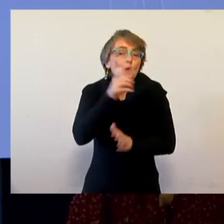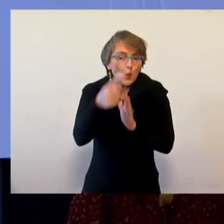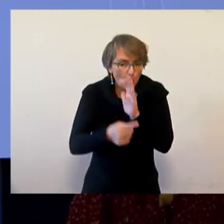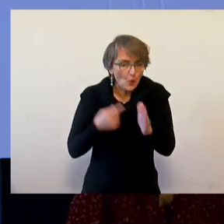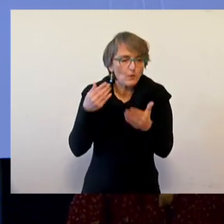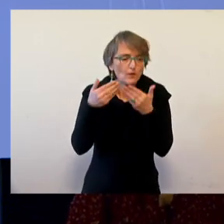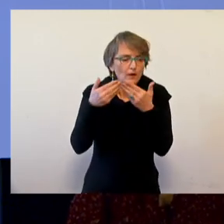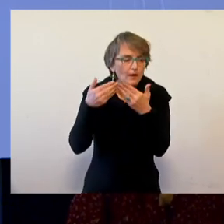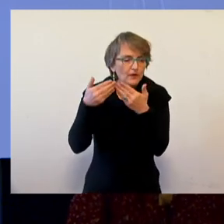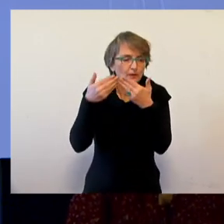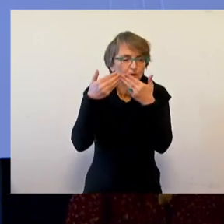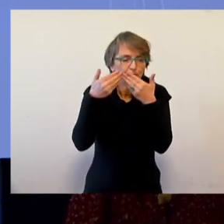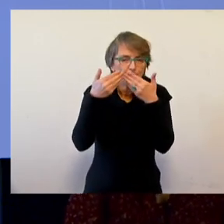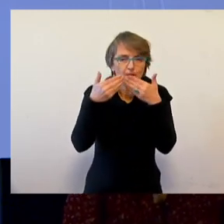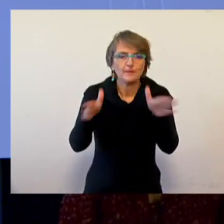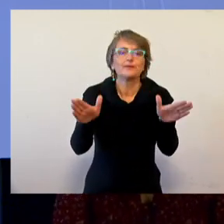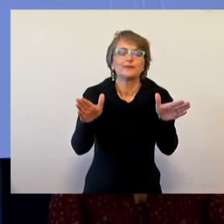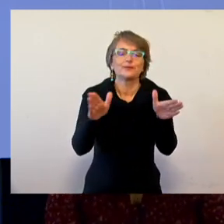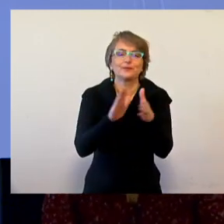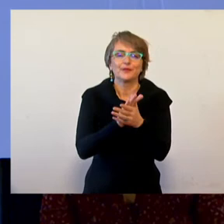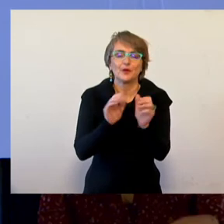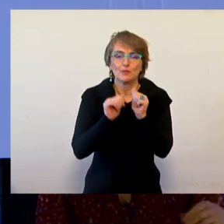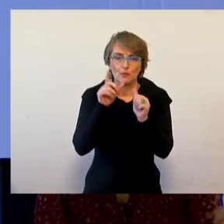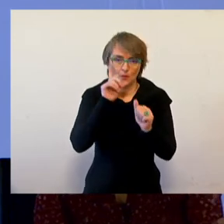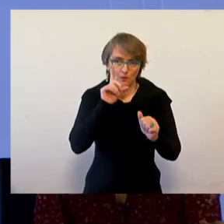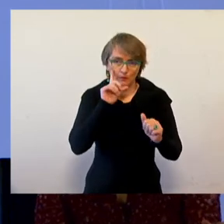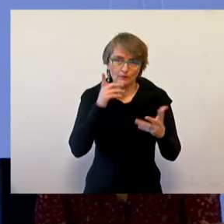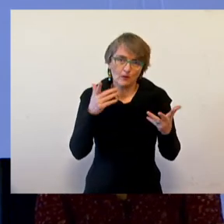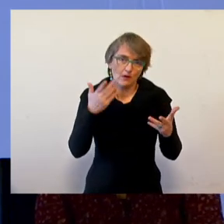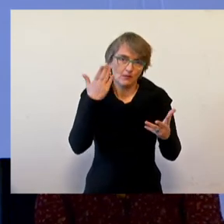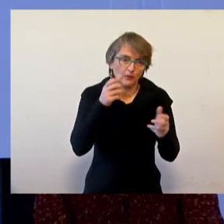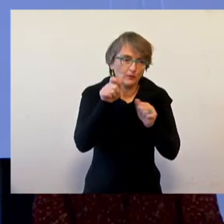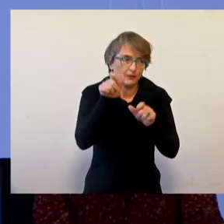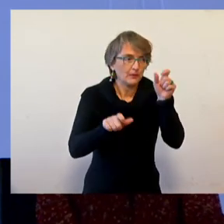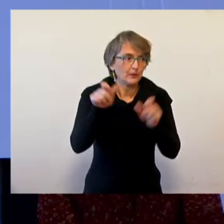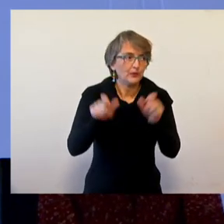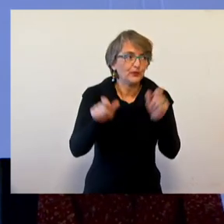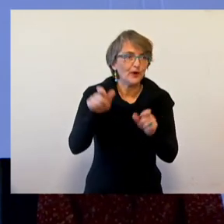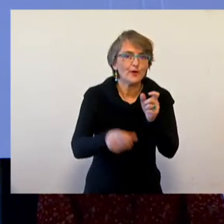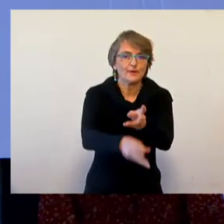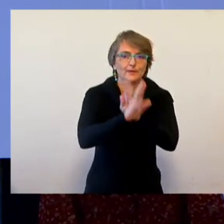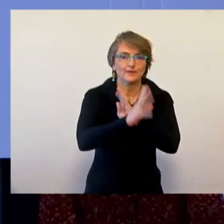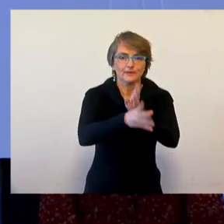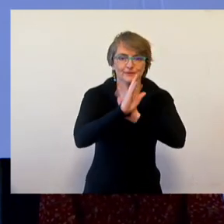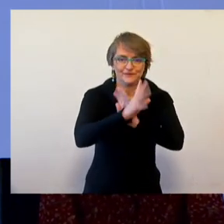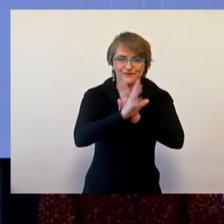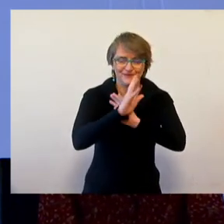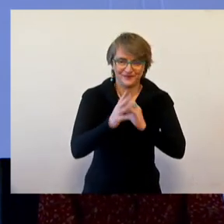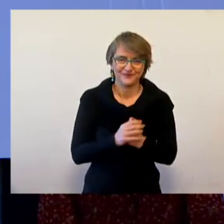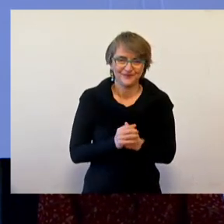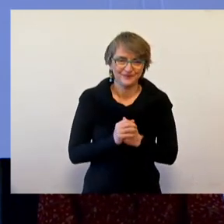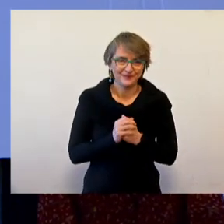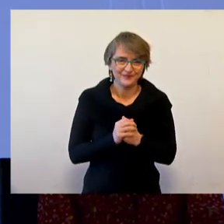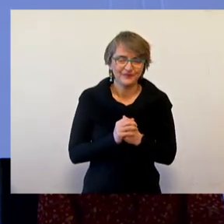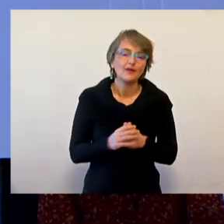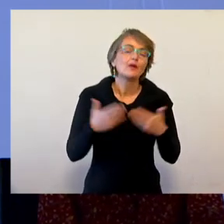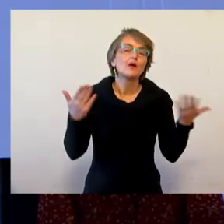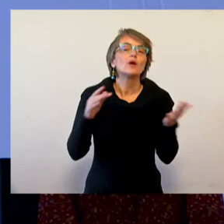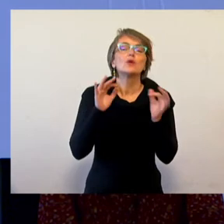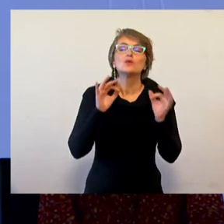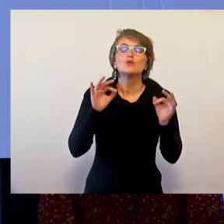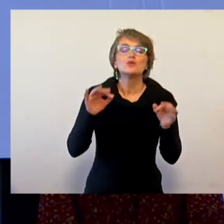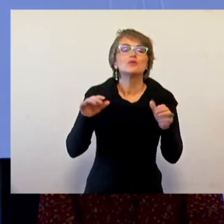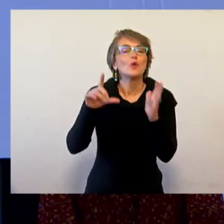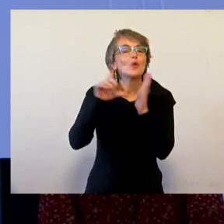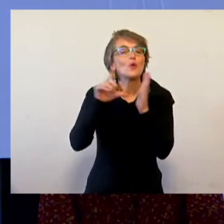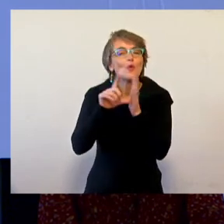connaît, c'est heureux, une forte fréquentation. Nous avons tout fait, et nous verrons dans le débat d'orientation budgétaire, pour garder